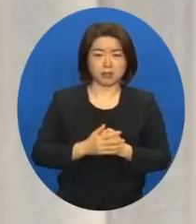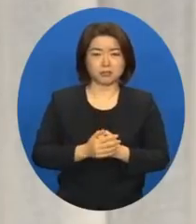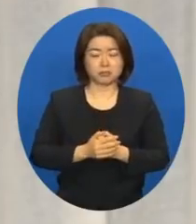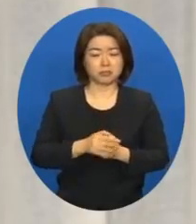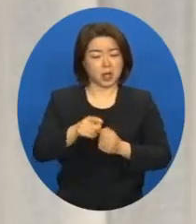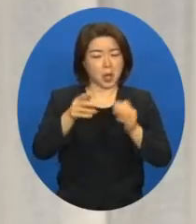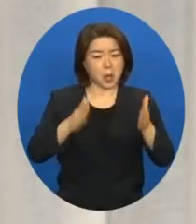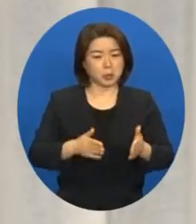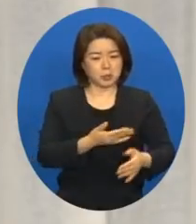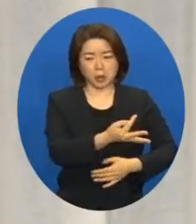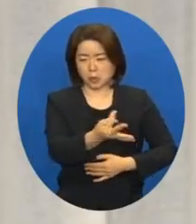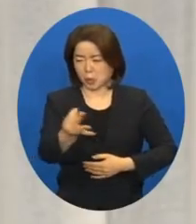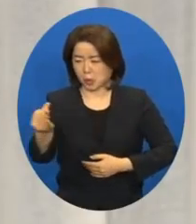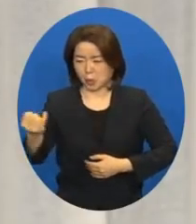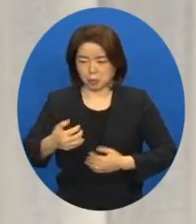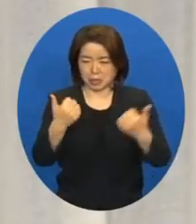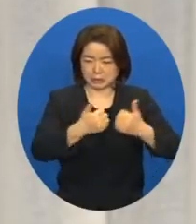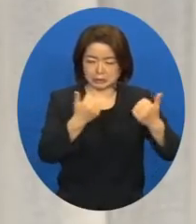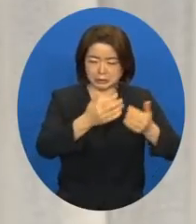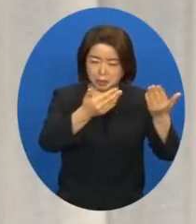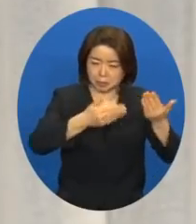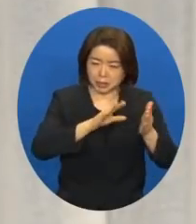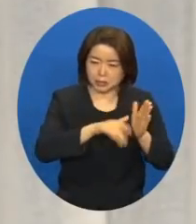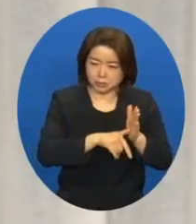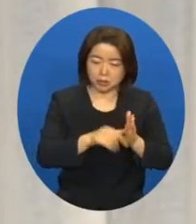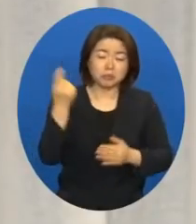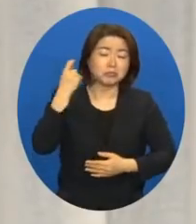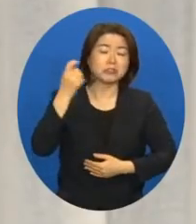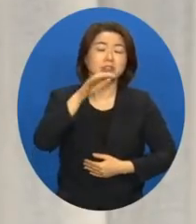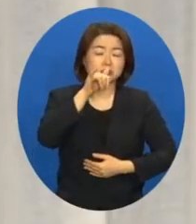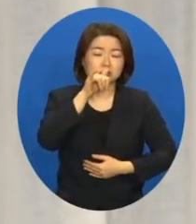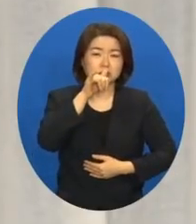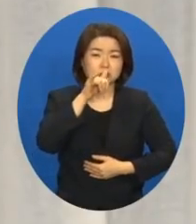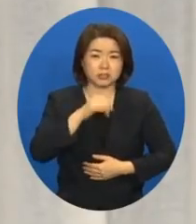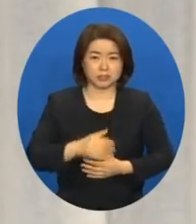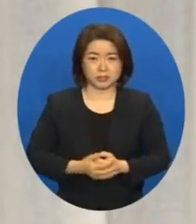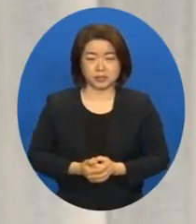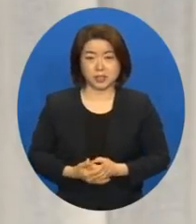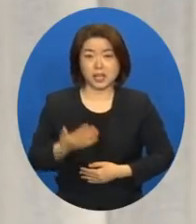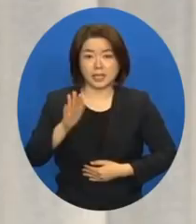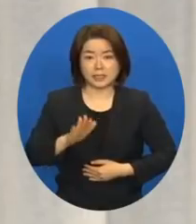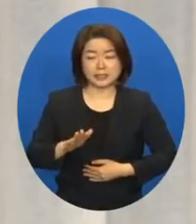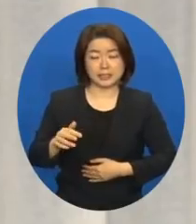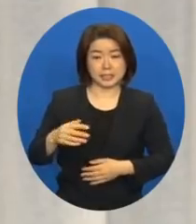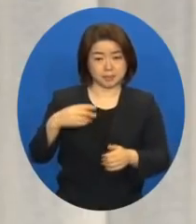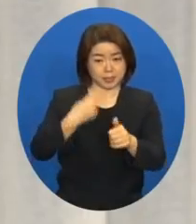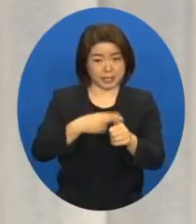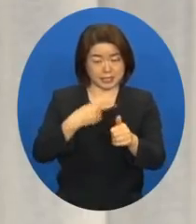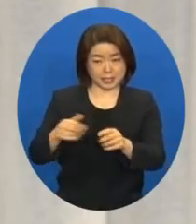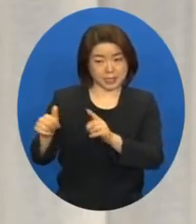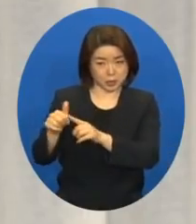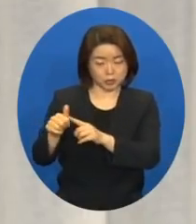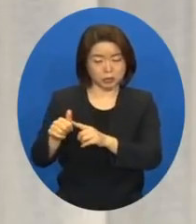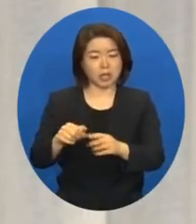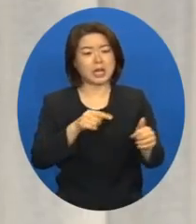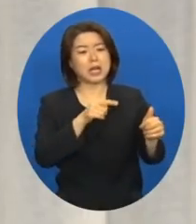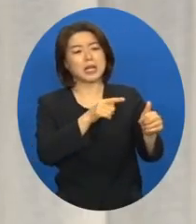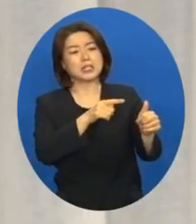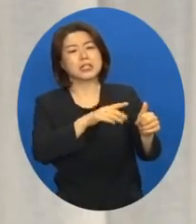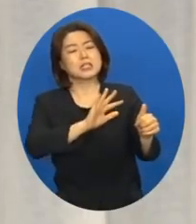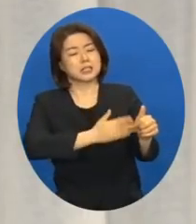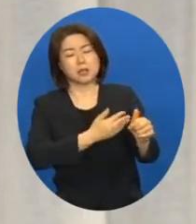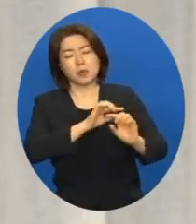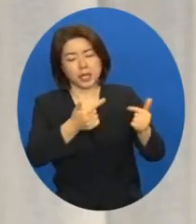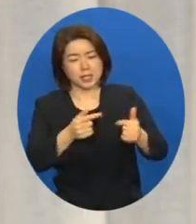여러 번 상담을 받으면서 자기도 들었던 거죠. 근데 그 상담 교수가 계속해서 내 잘못이 아니야